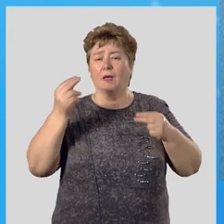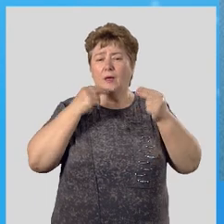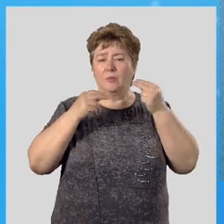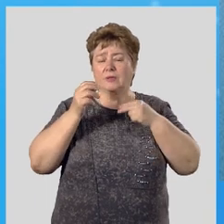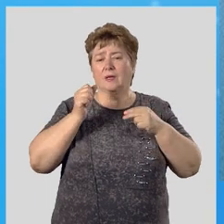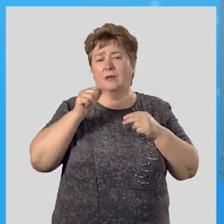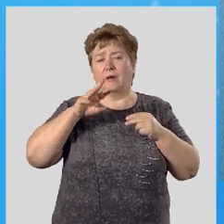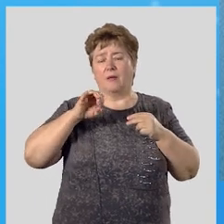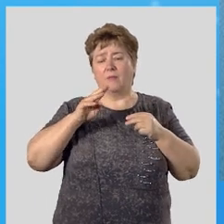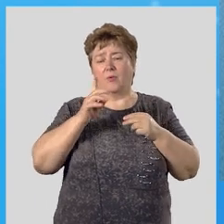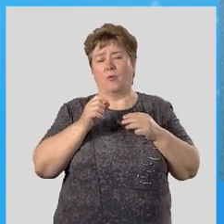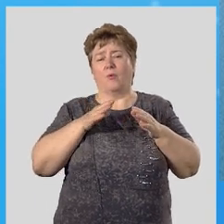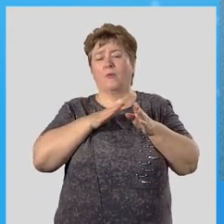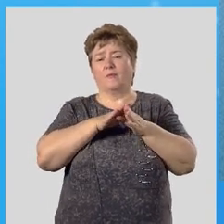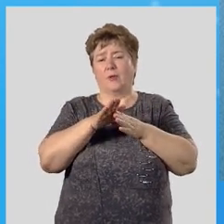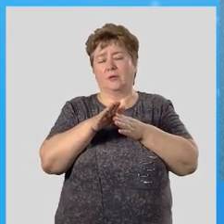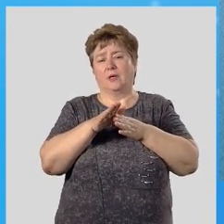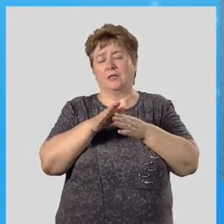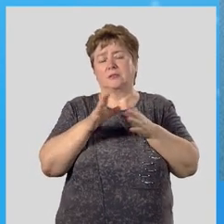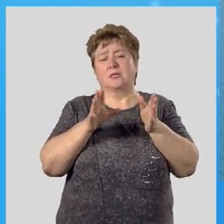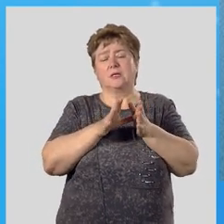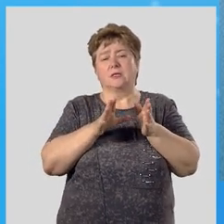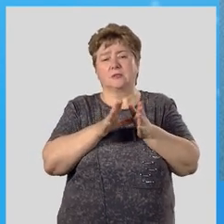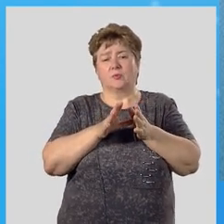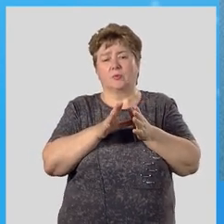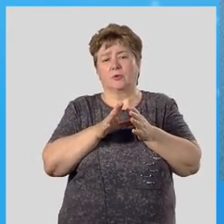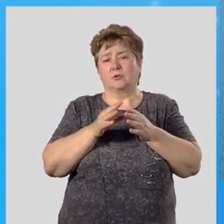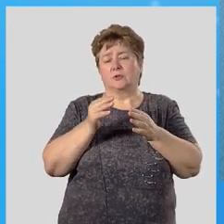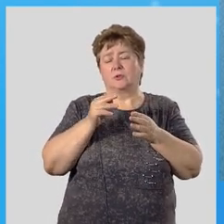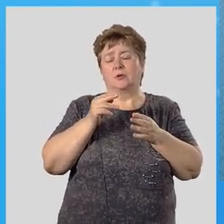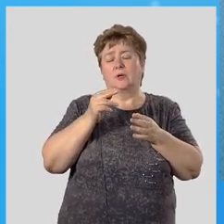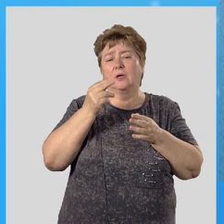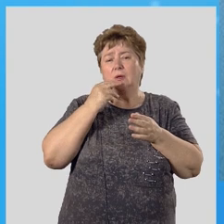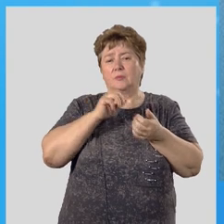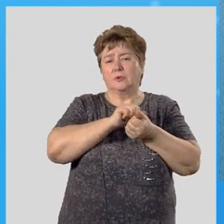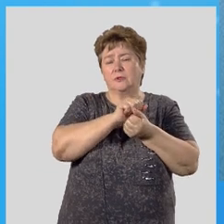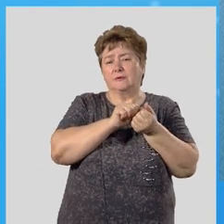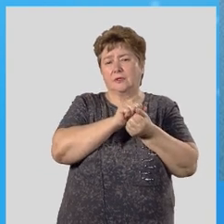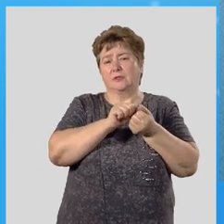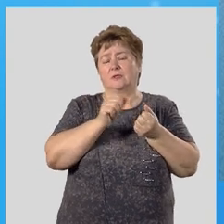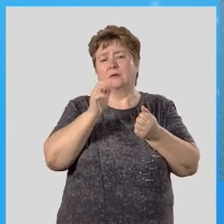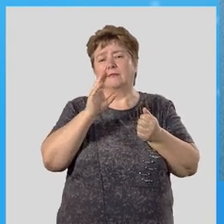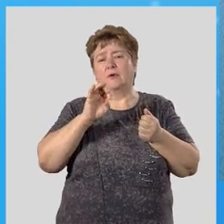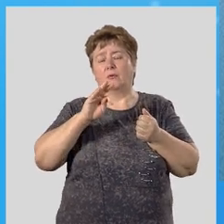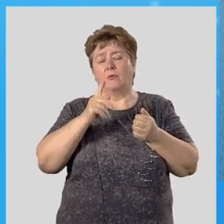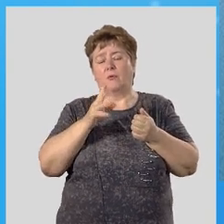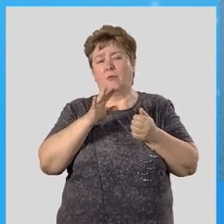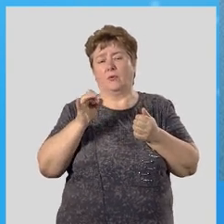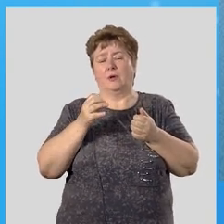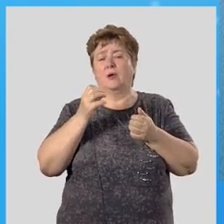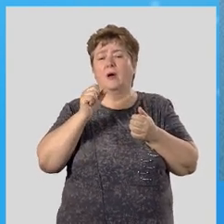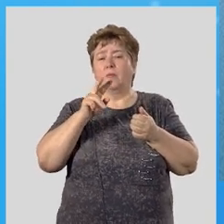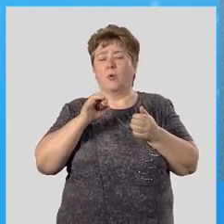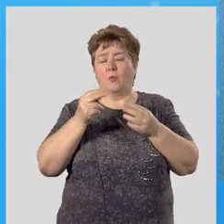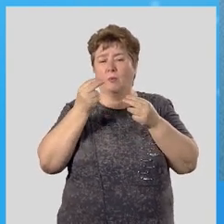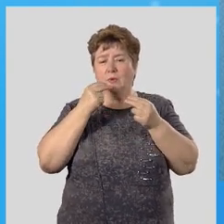Питание амебы осуществляется с помощью пищеварительной вакуоли. Амеба